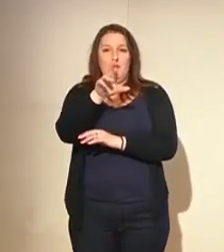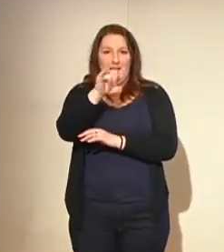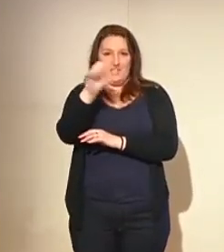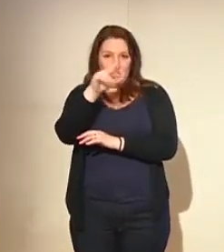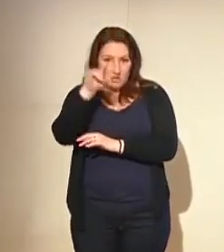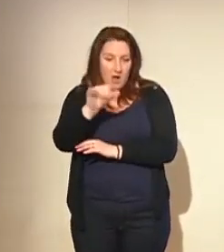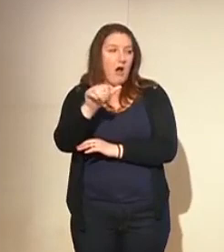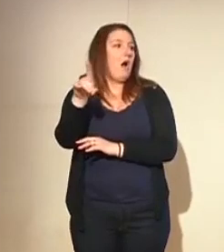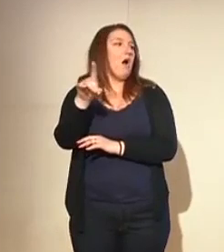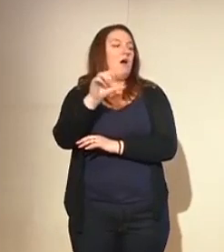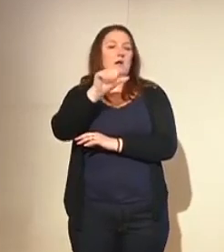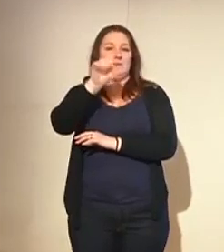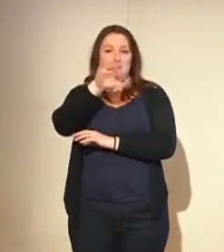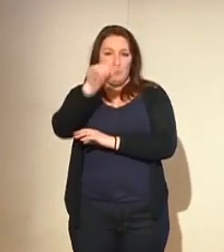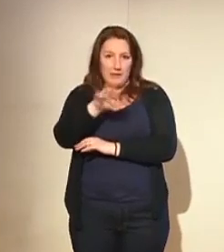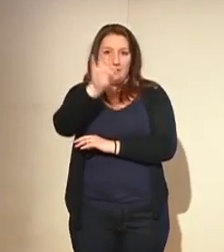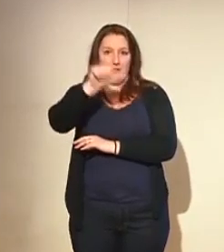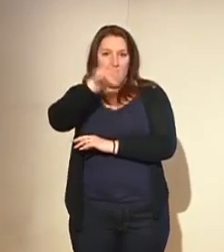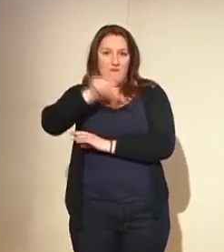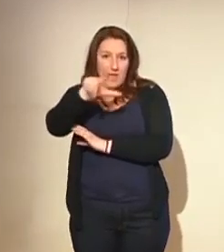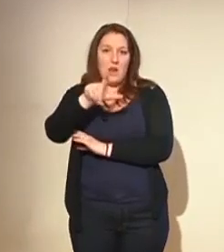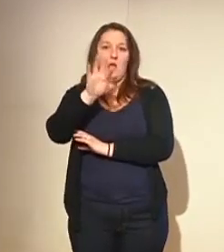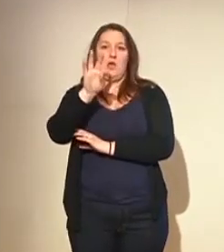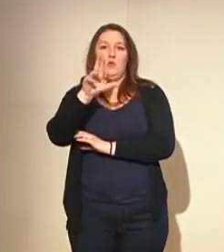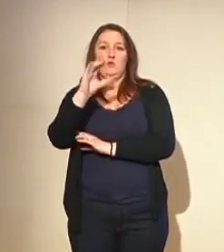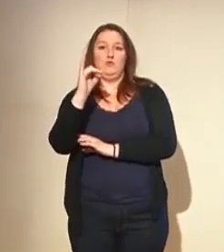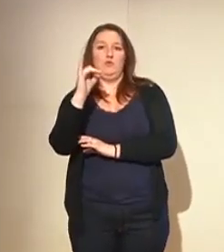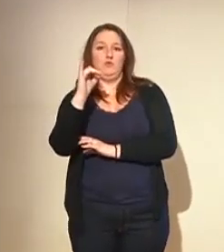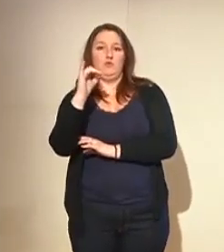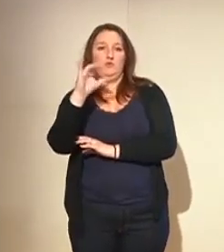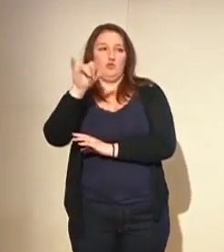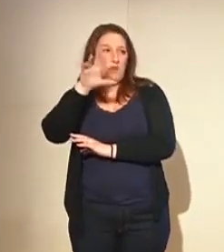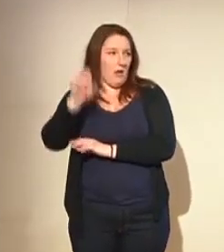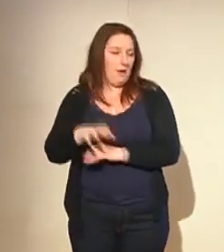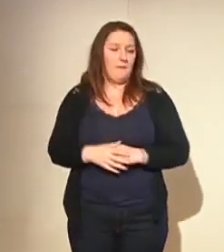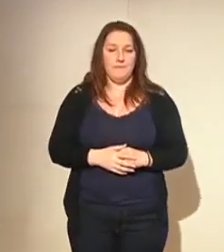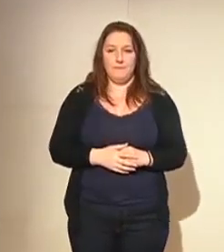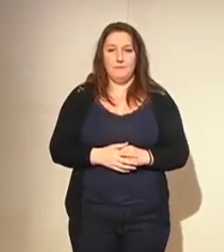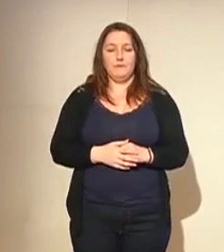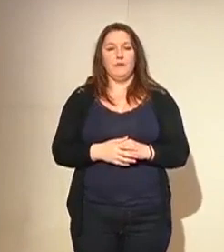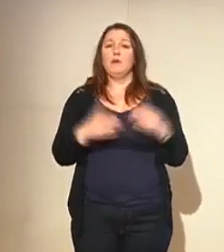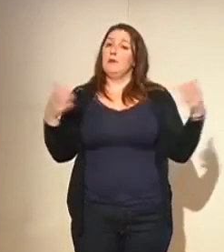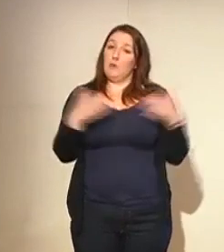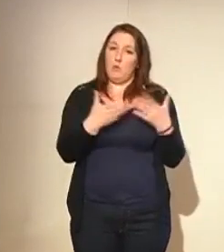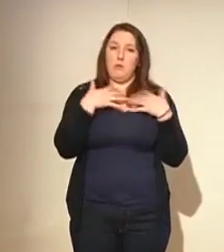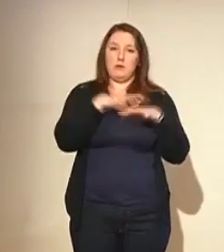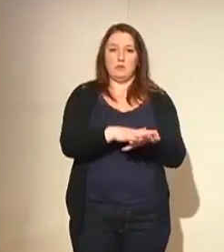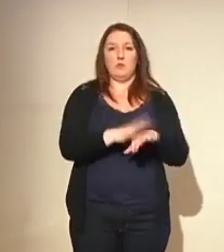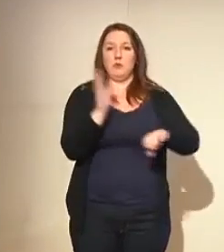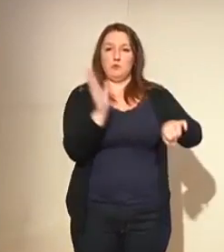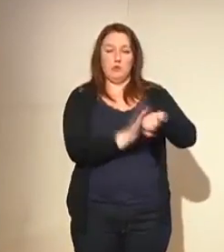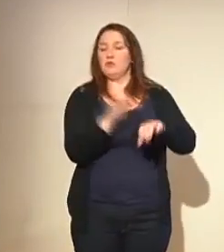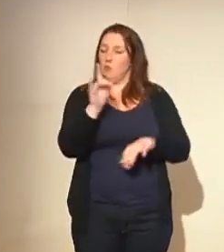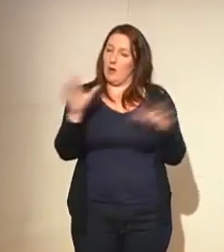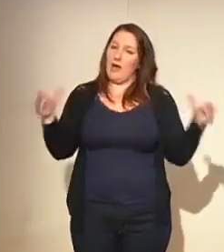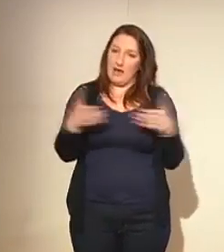monsieur Sabri madame Tavel monsieur tcher pour le groupe rassemblement de gauche non